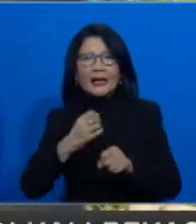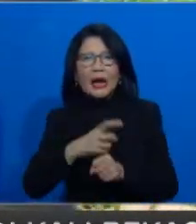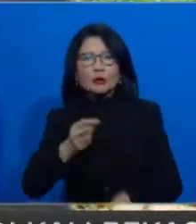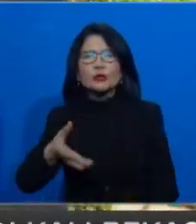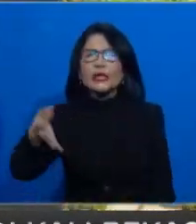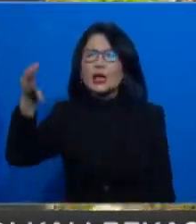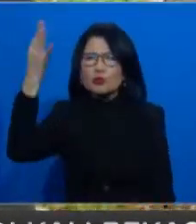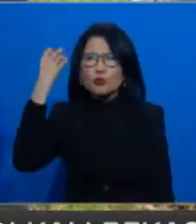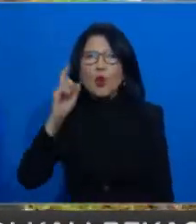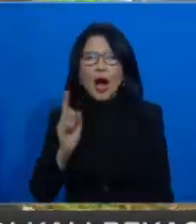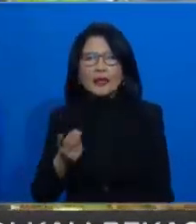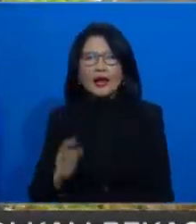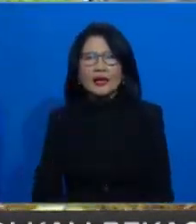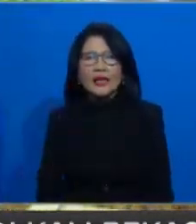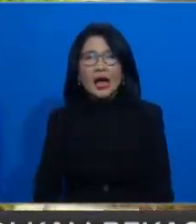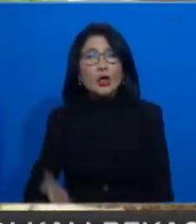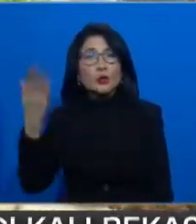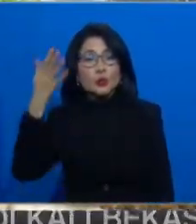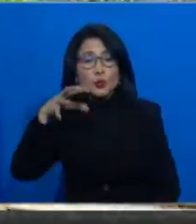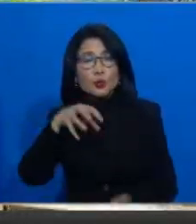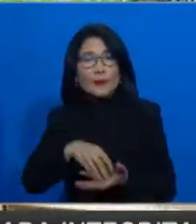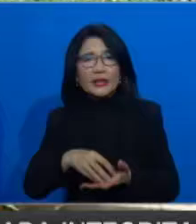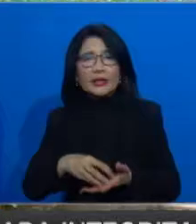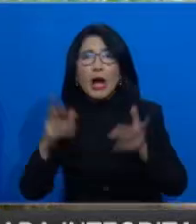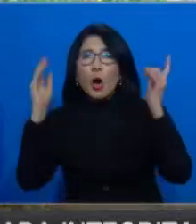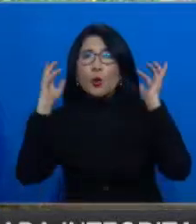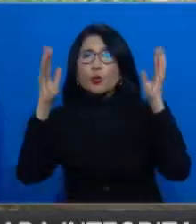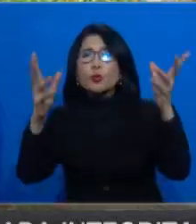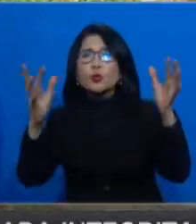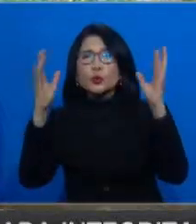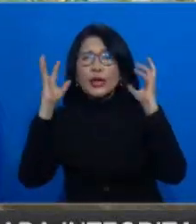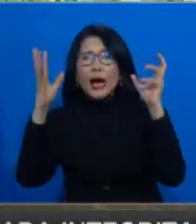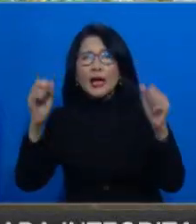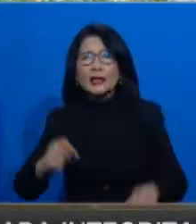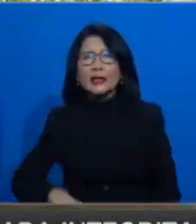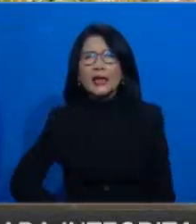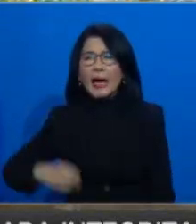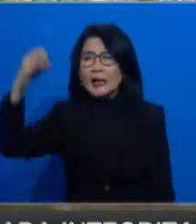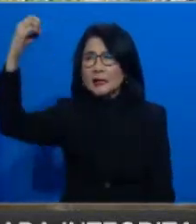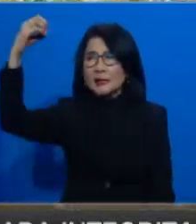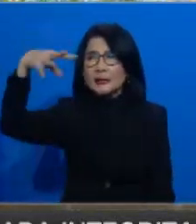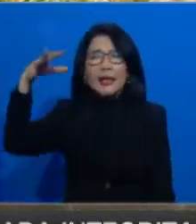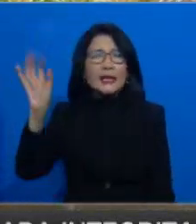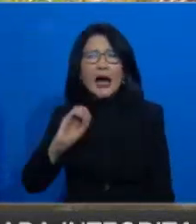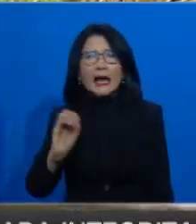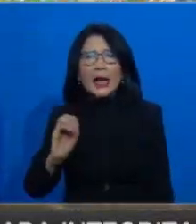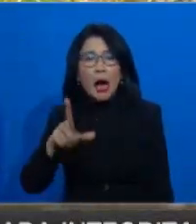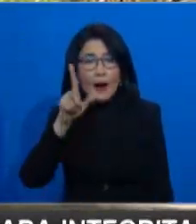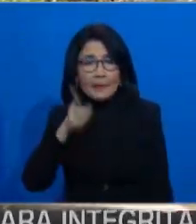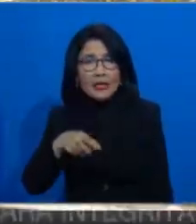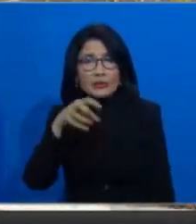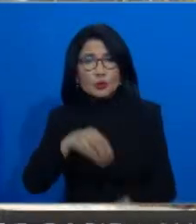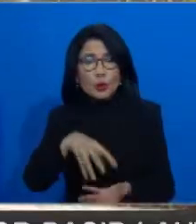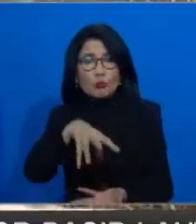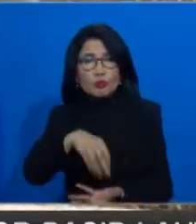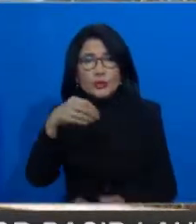Hindia Belanda. Jadi dulu Dago ini merupakan hutan belantara dengan minim penerangan. Padahal jalur ini menjadi pusat aktivitas